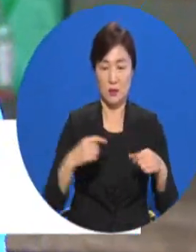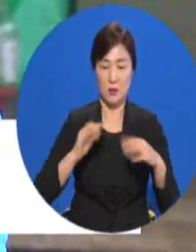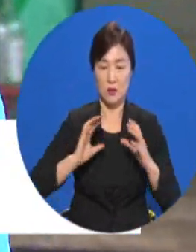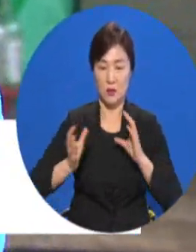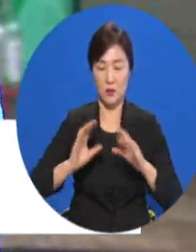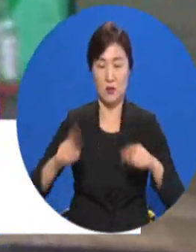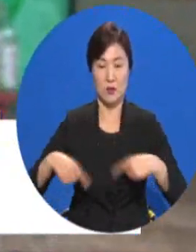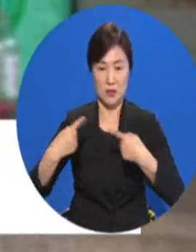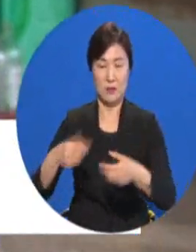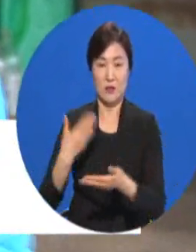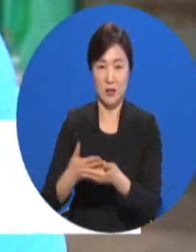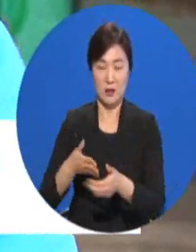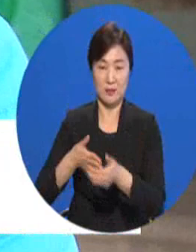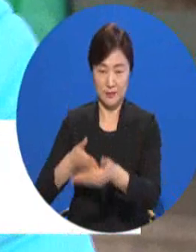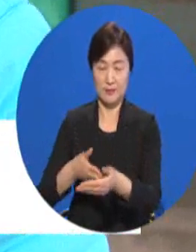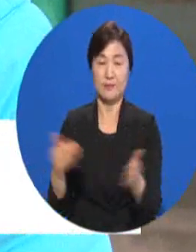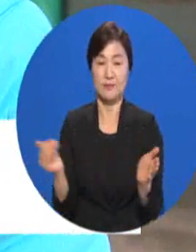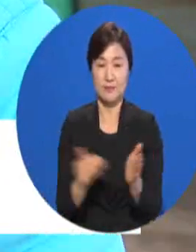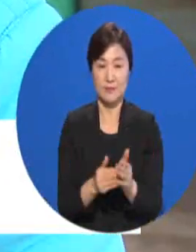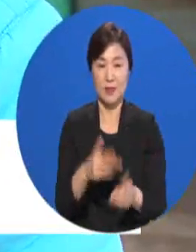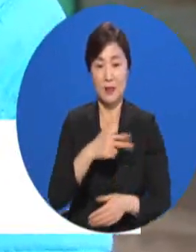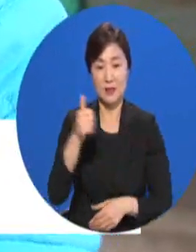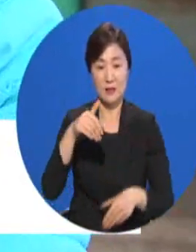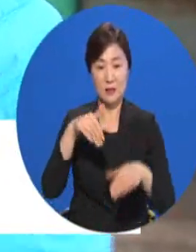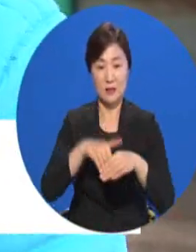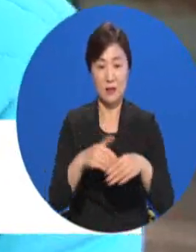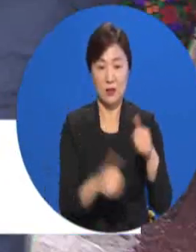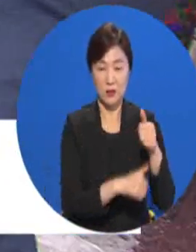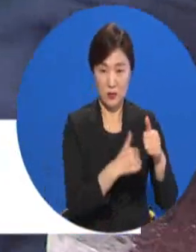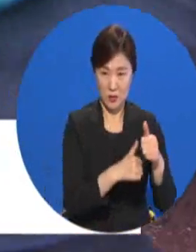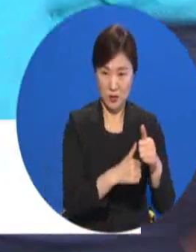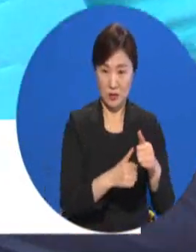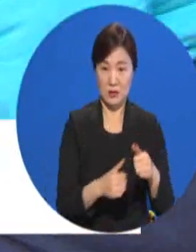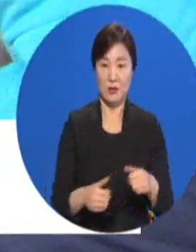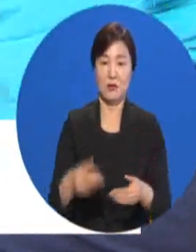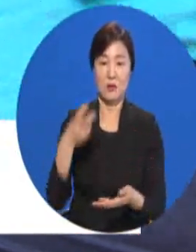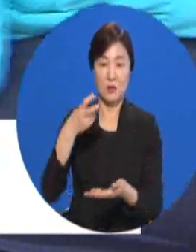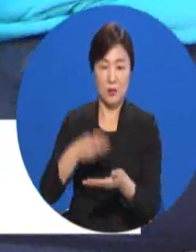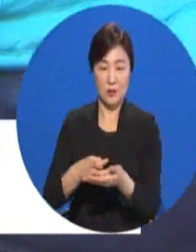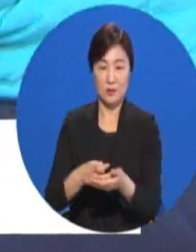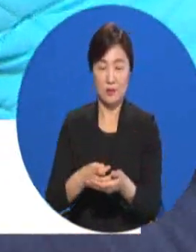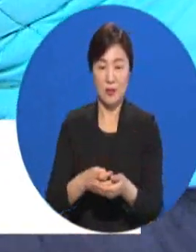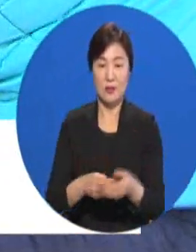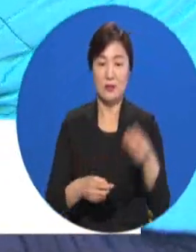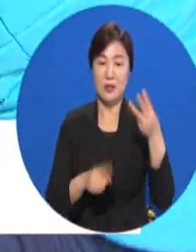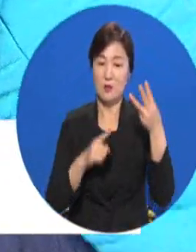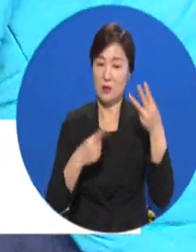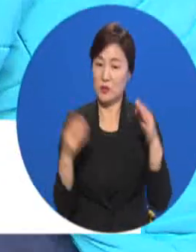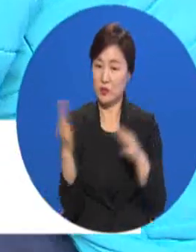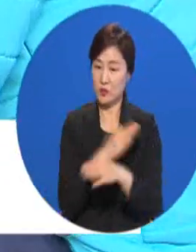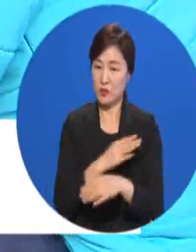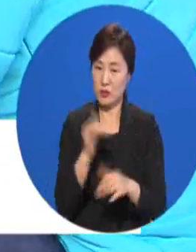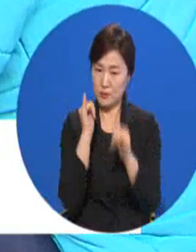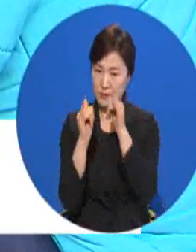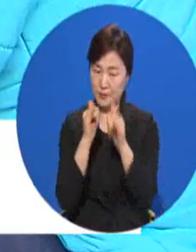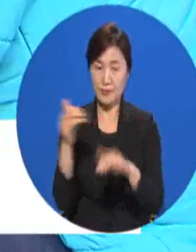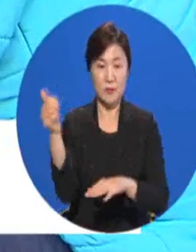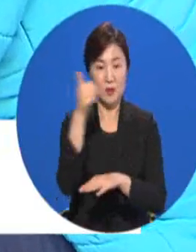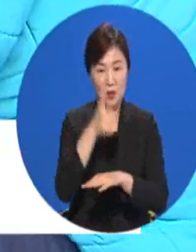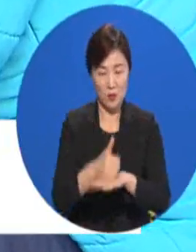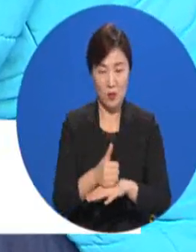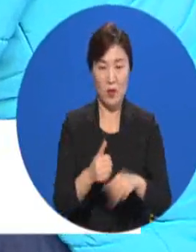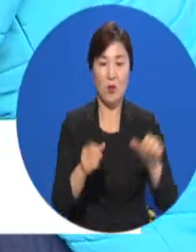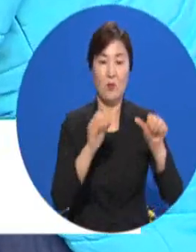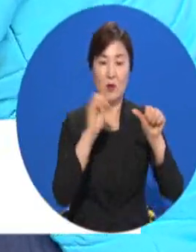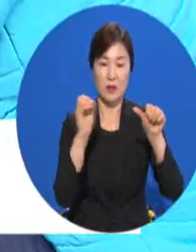나섰습니다. 김 후보는 장흥 선관위가 공직선거법상 3월 1일 이후 공식 여론조사에서 5%